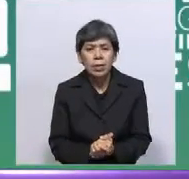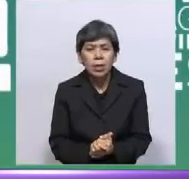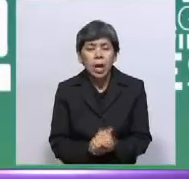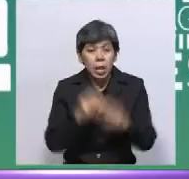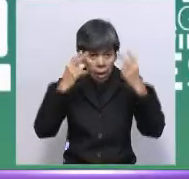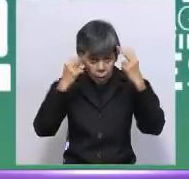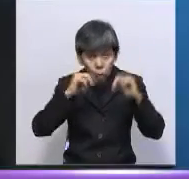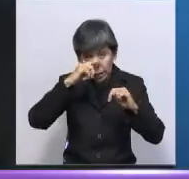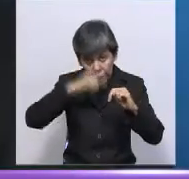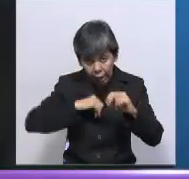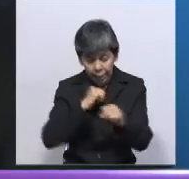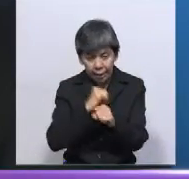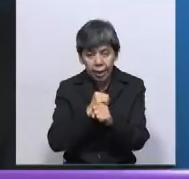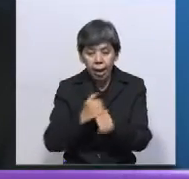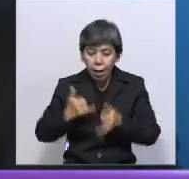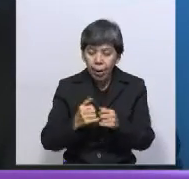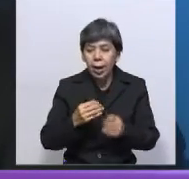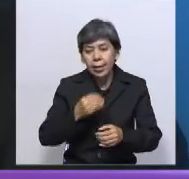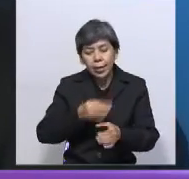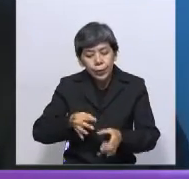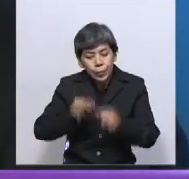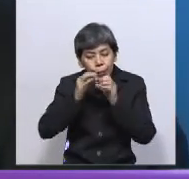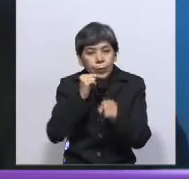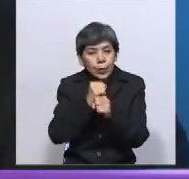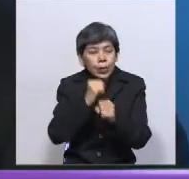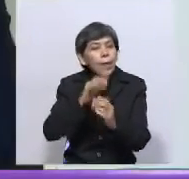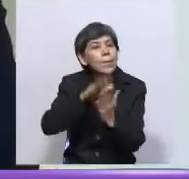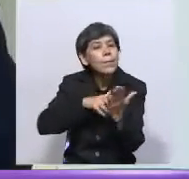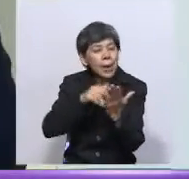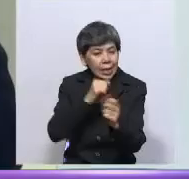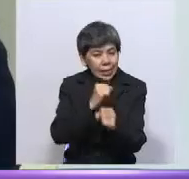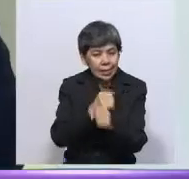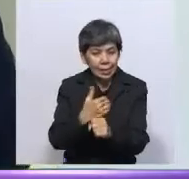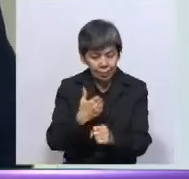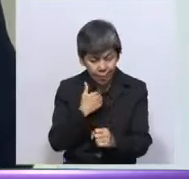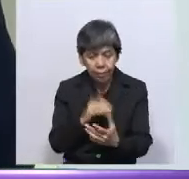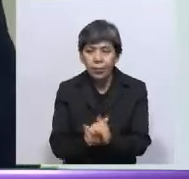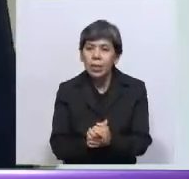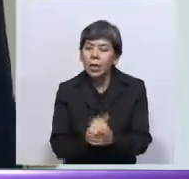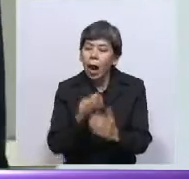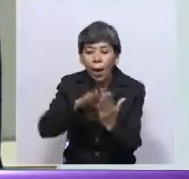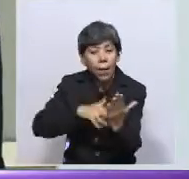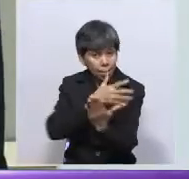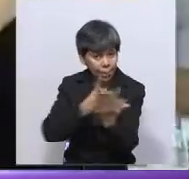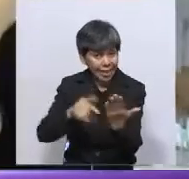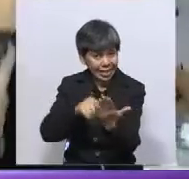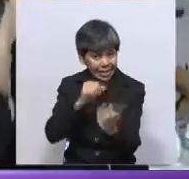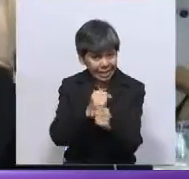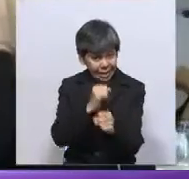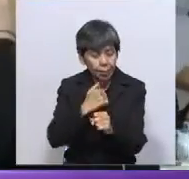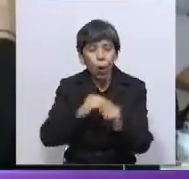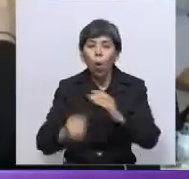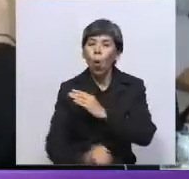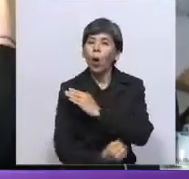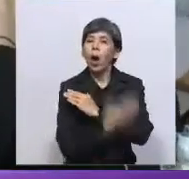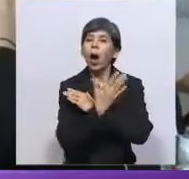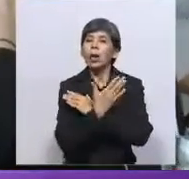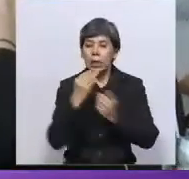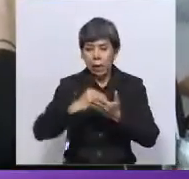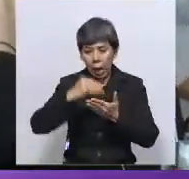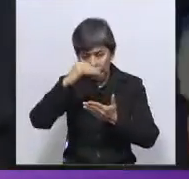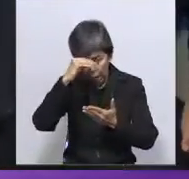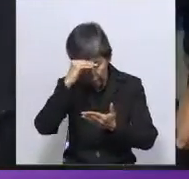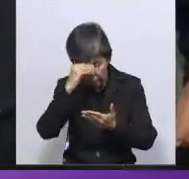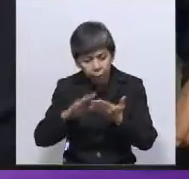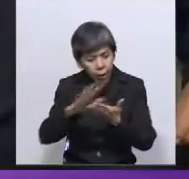ากนั้นนายกรัฐมนตรีได้ร่วมงานเลี้ยงน้ำชาแผนโคลัมโบฉบับใหม่หรือ New Colombo Plan Afternoon Tea ที่เปิดโอกาสให้นักศึกษา